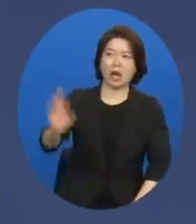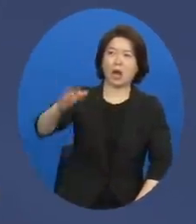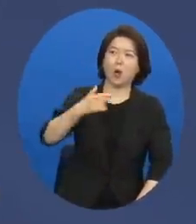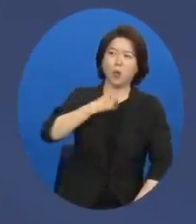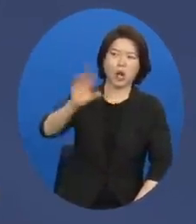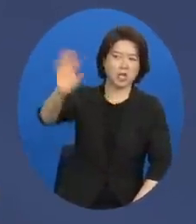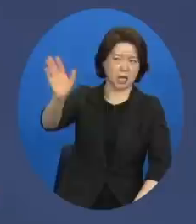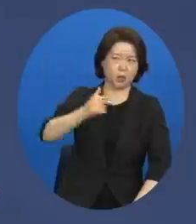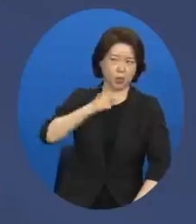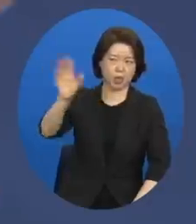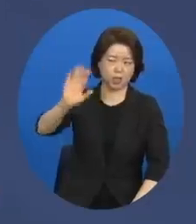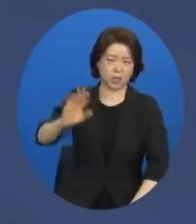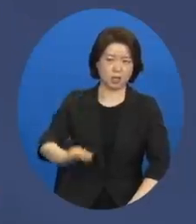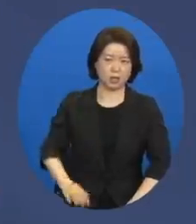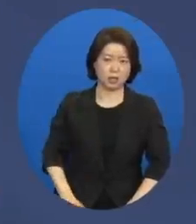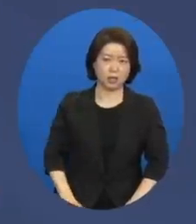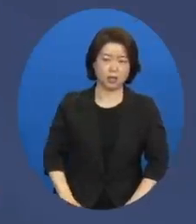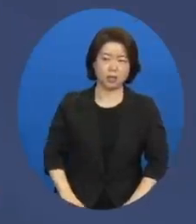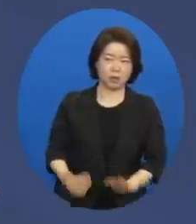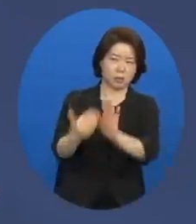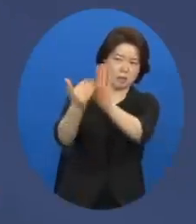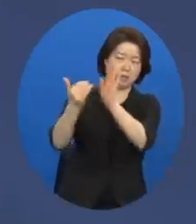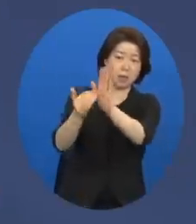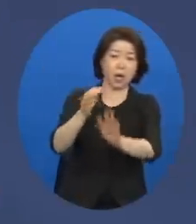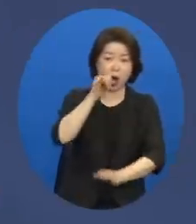거예요. 그리고 거절을 했습니다.